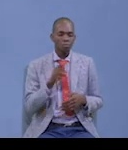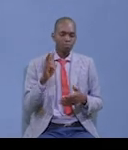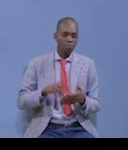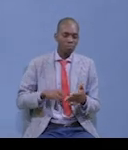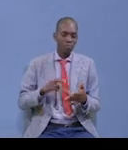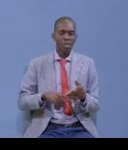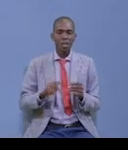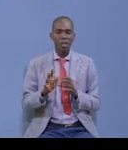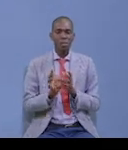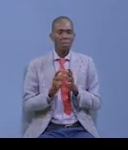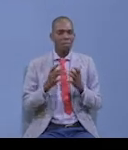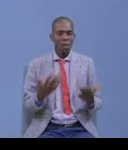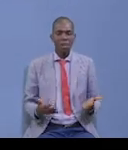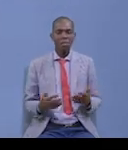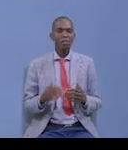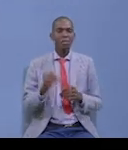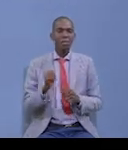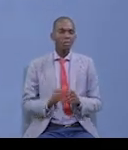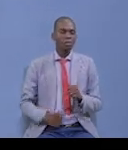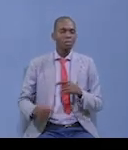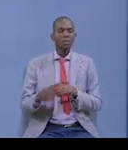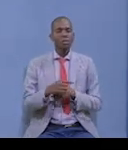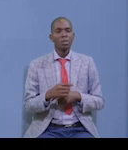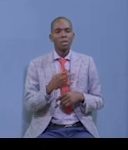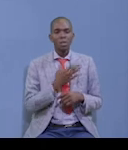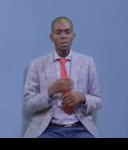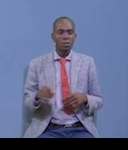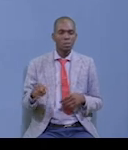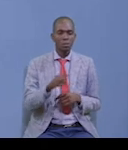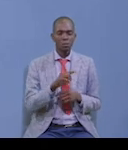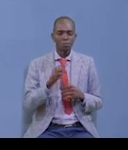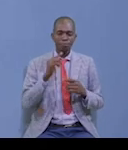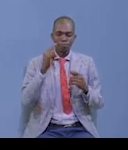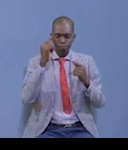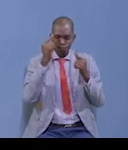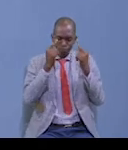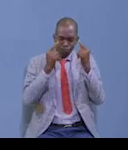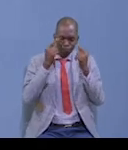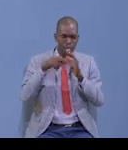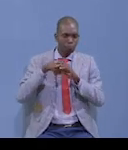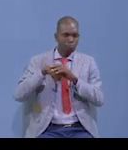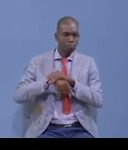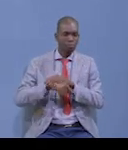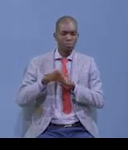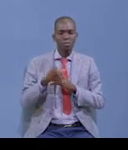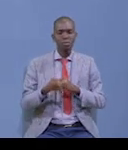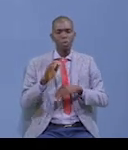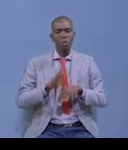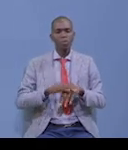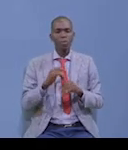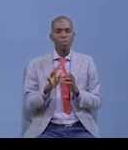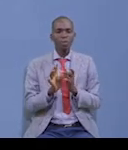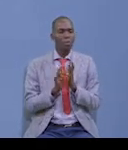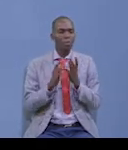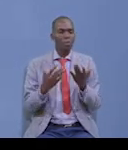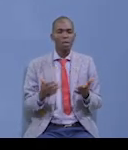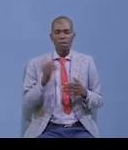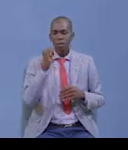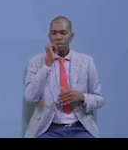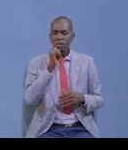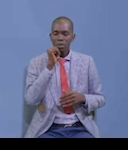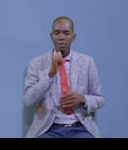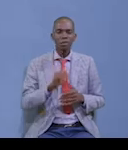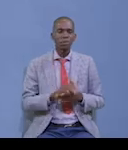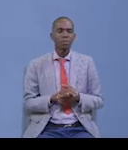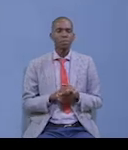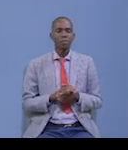daily. వారు రోజు లేఖనాలు చదువుతున్నారు. And they meditated on the scriptures daily. అనుదినము లేఖనాలు ధ్యానం చేస్తున్నారు.